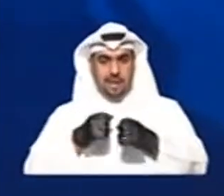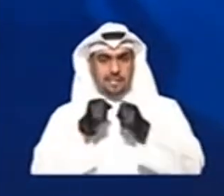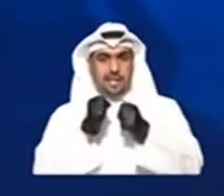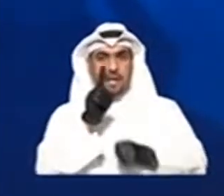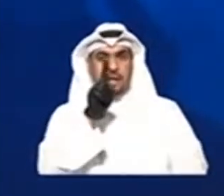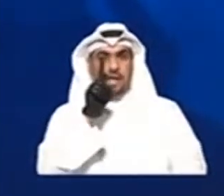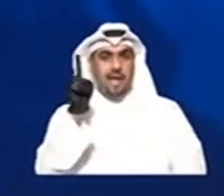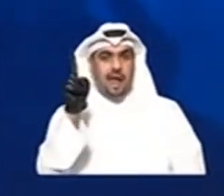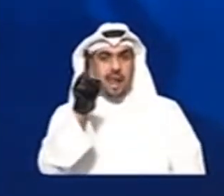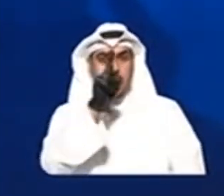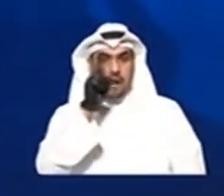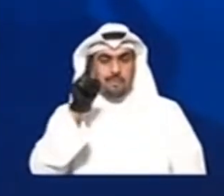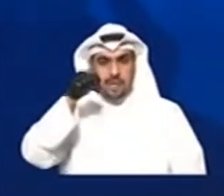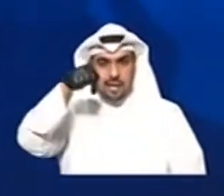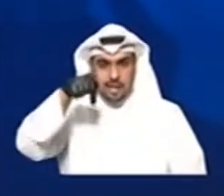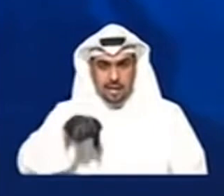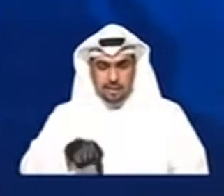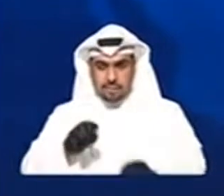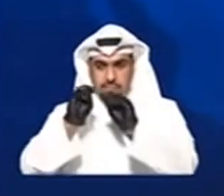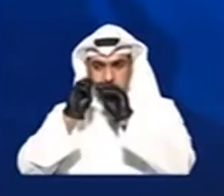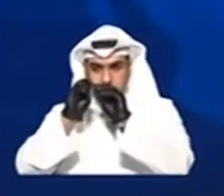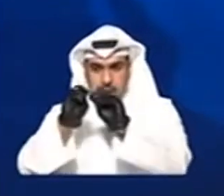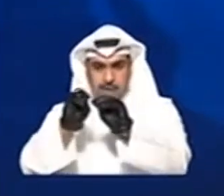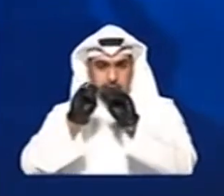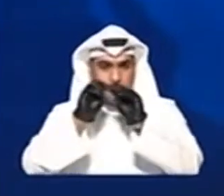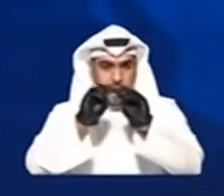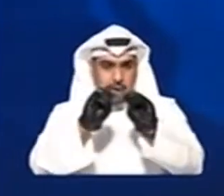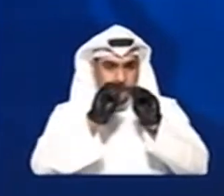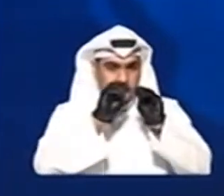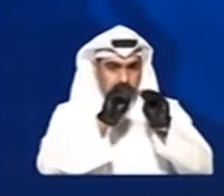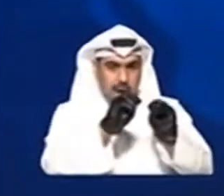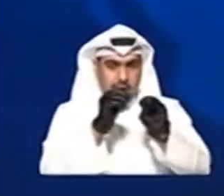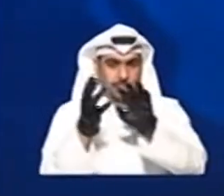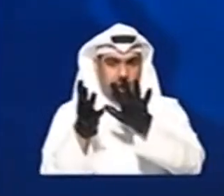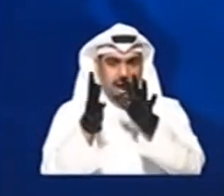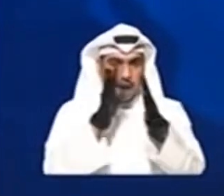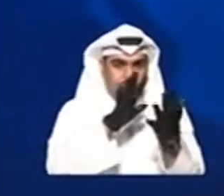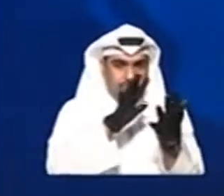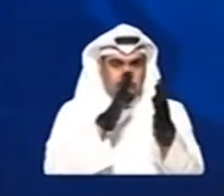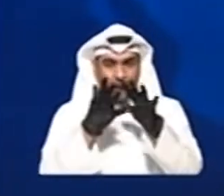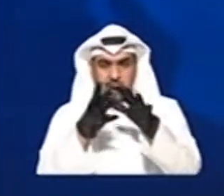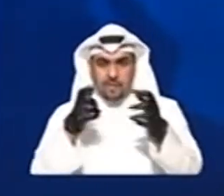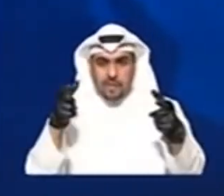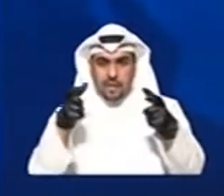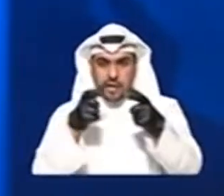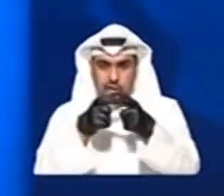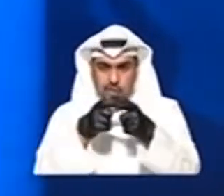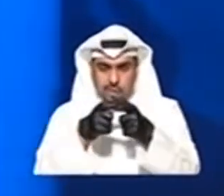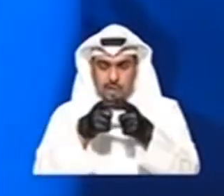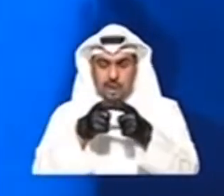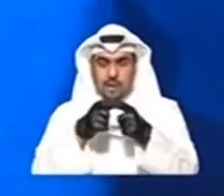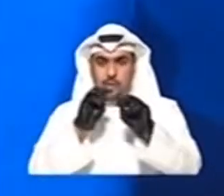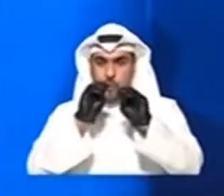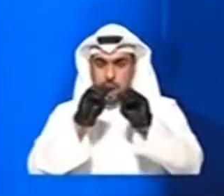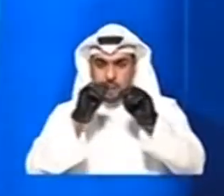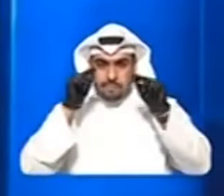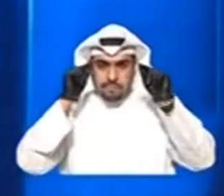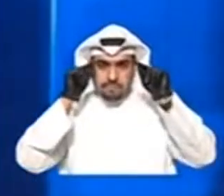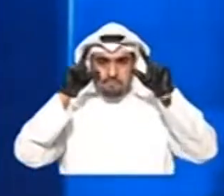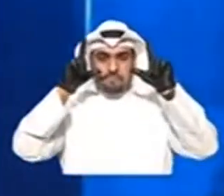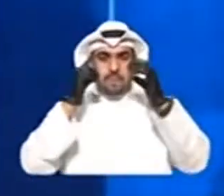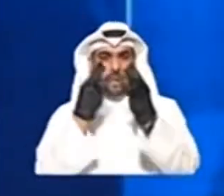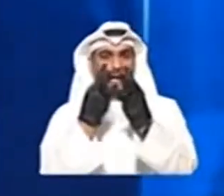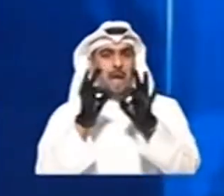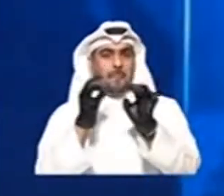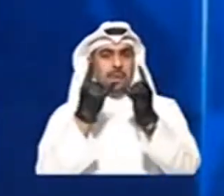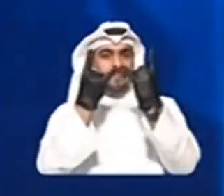انتشار فيروس كورونا المستجد COVID-19 حول العالم، وتقديم الدعم والتوجيه والمساعدة والتوصيات